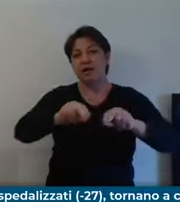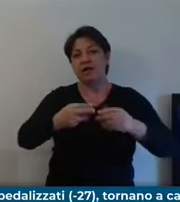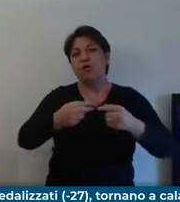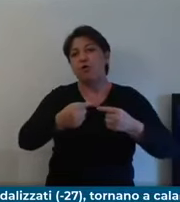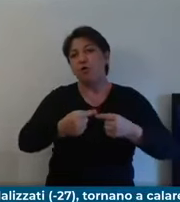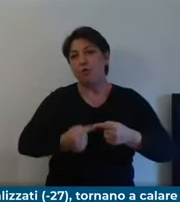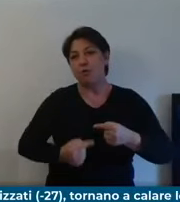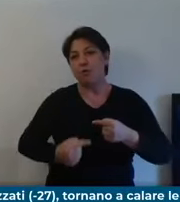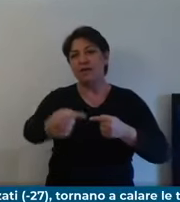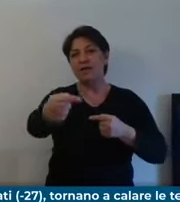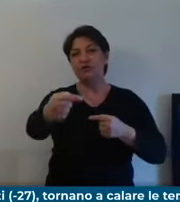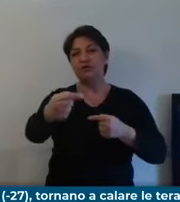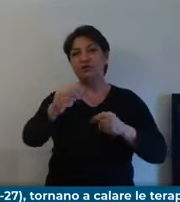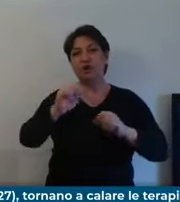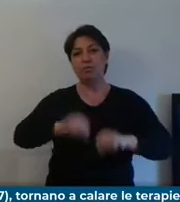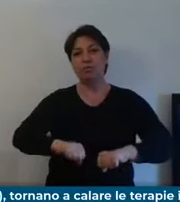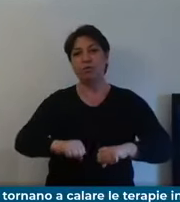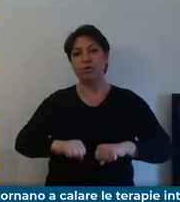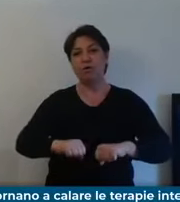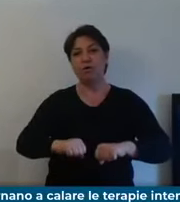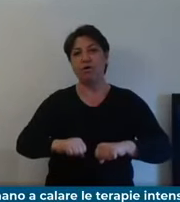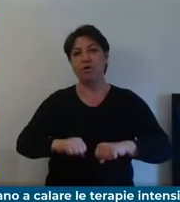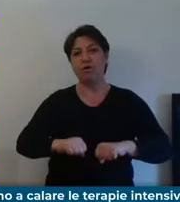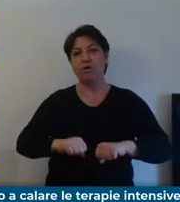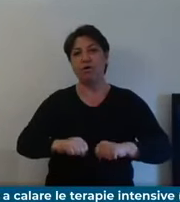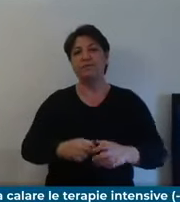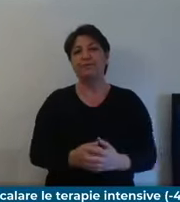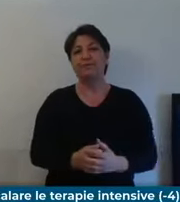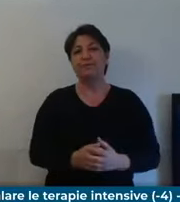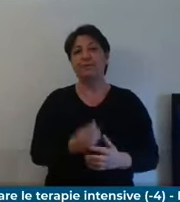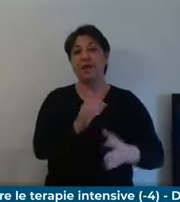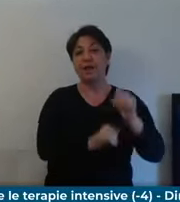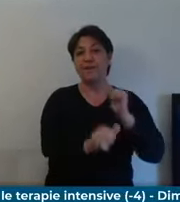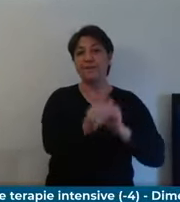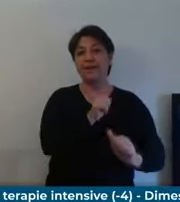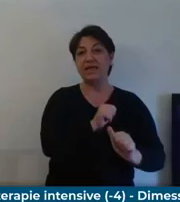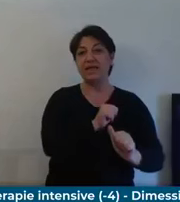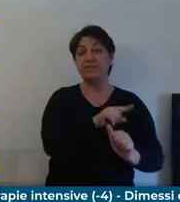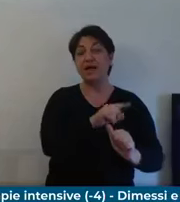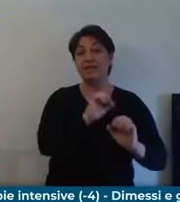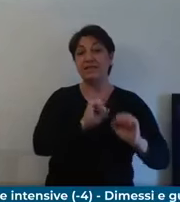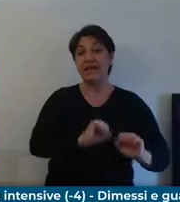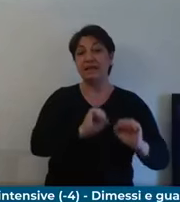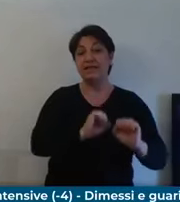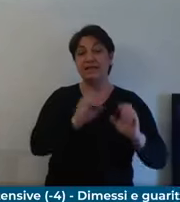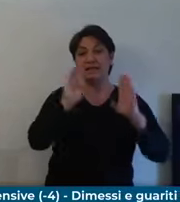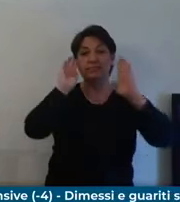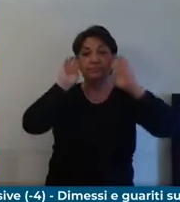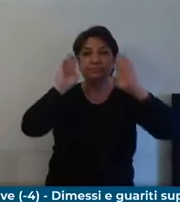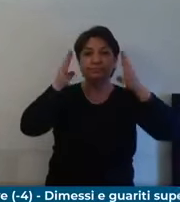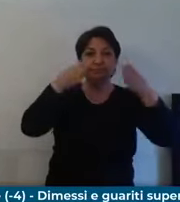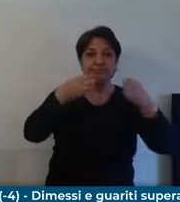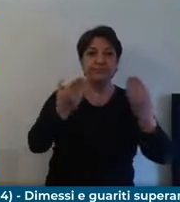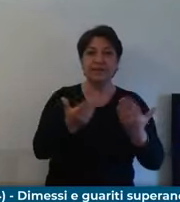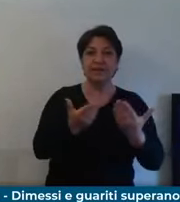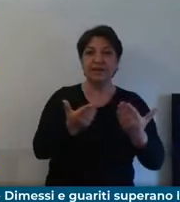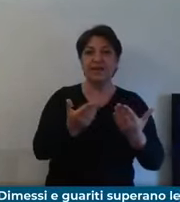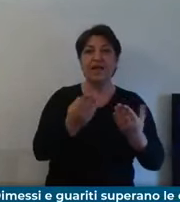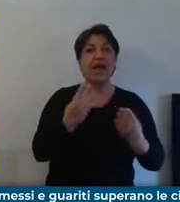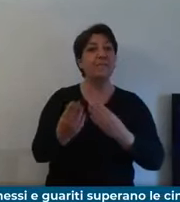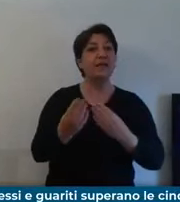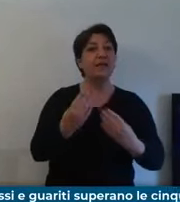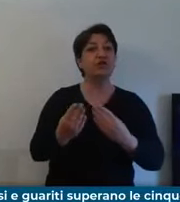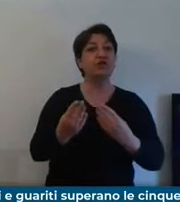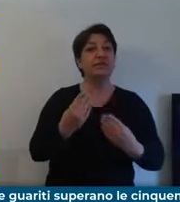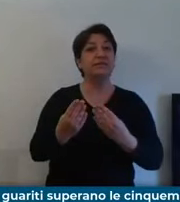orientata giustamente a dedicarsi al tema dell'emergenza, con tantissimi posti letto, con una